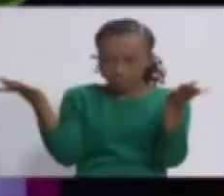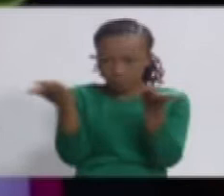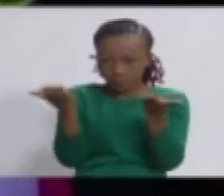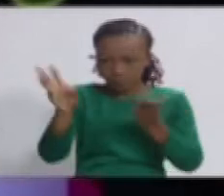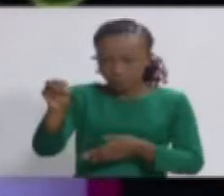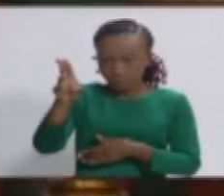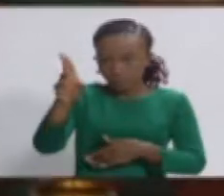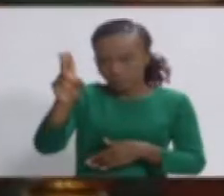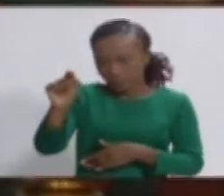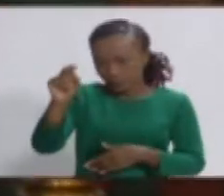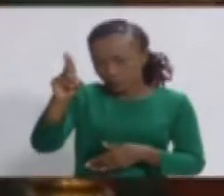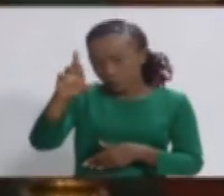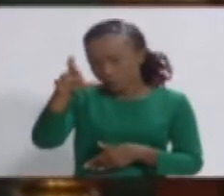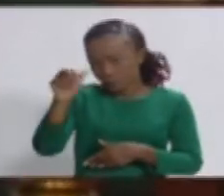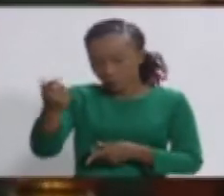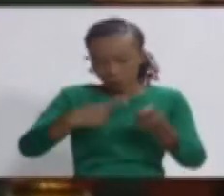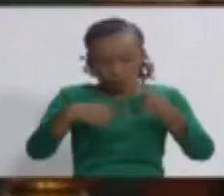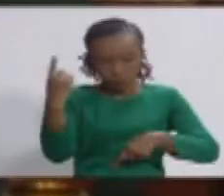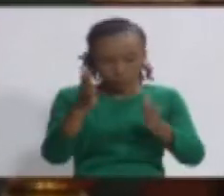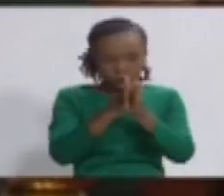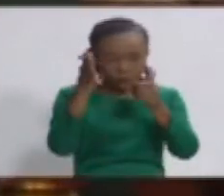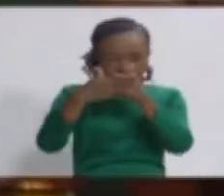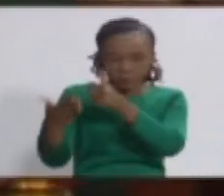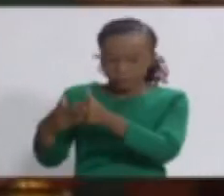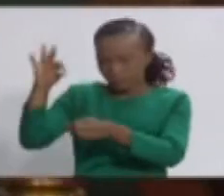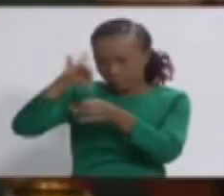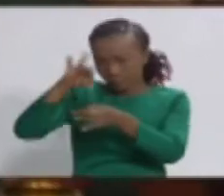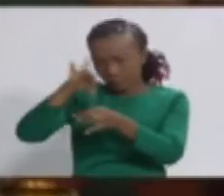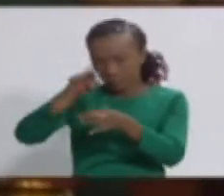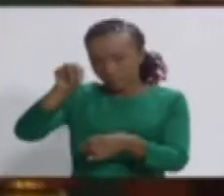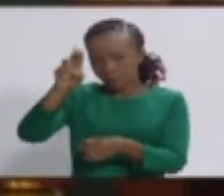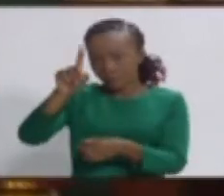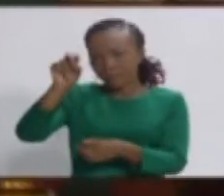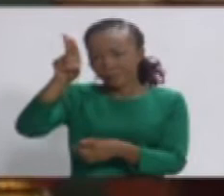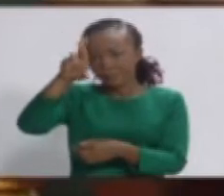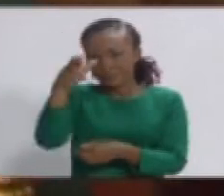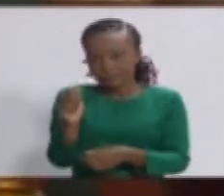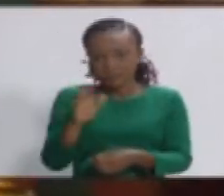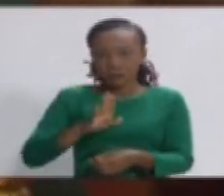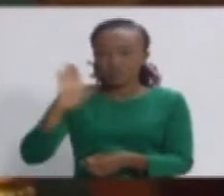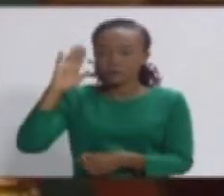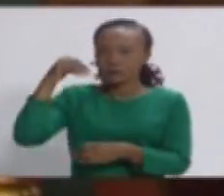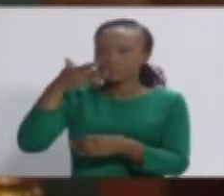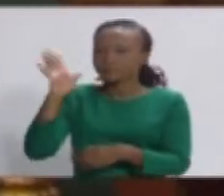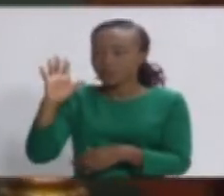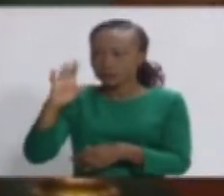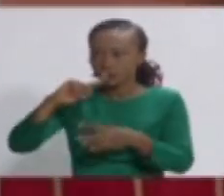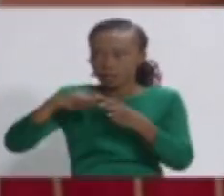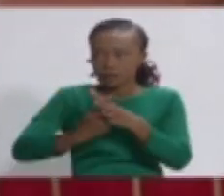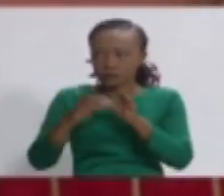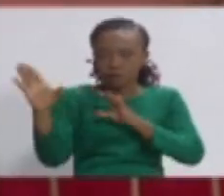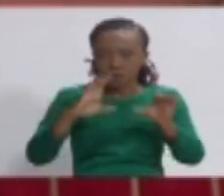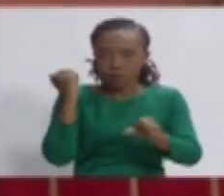Mutura aliibuka mshindi na kura 99. Mutura aliapishwa hapo hapo na kuanza kutekeleza